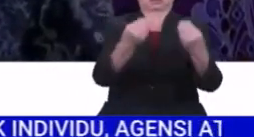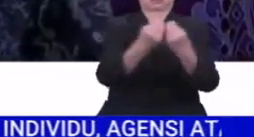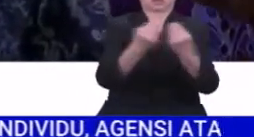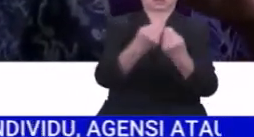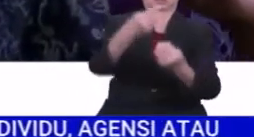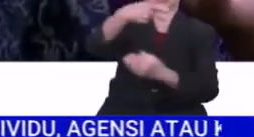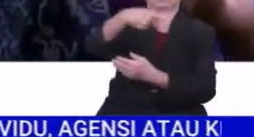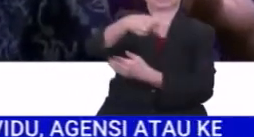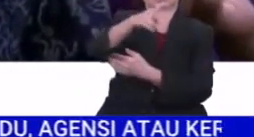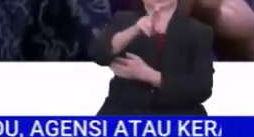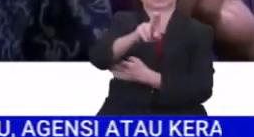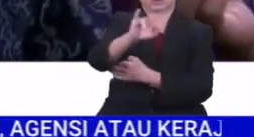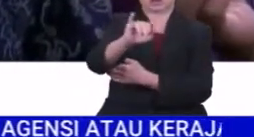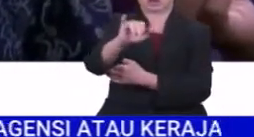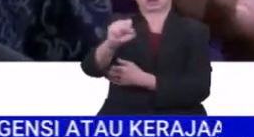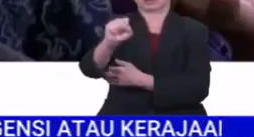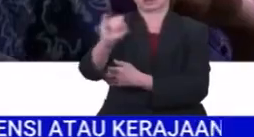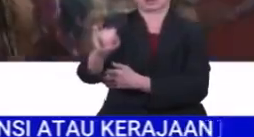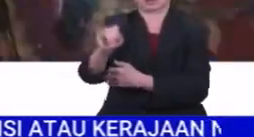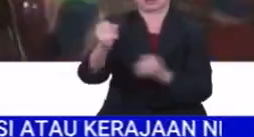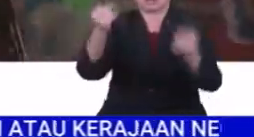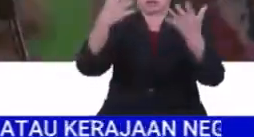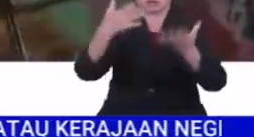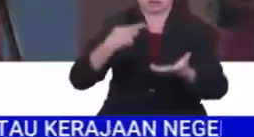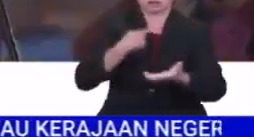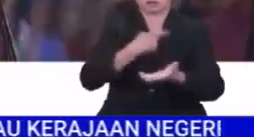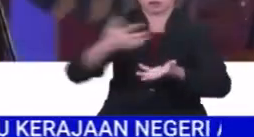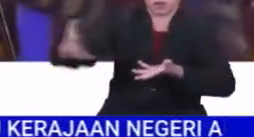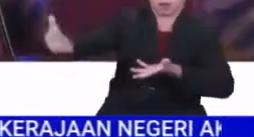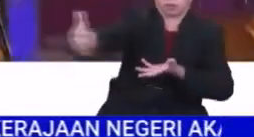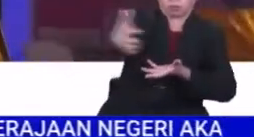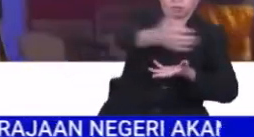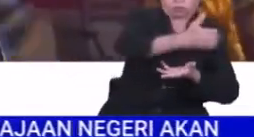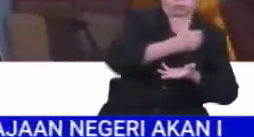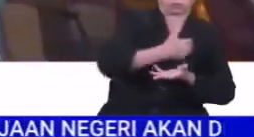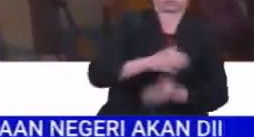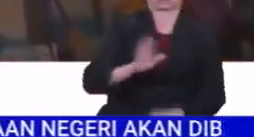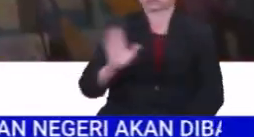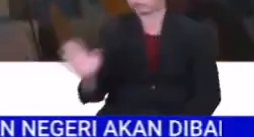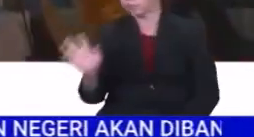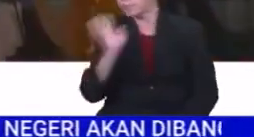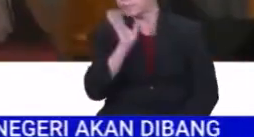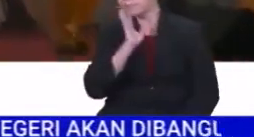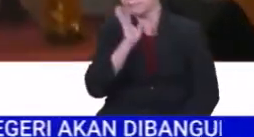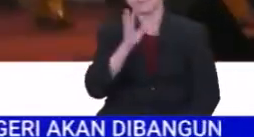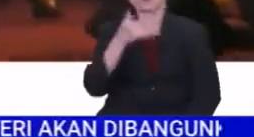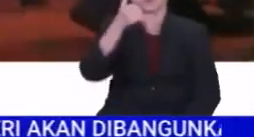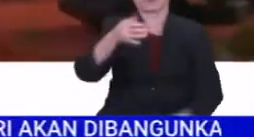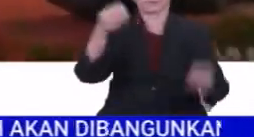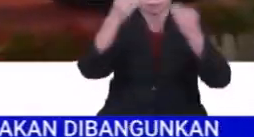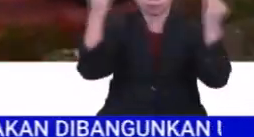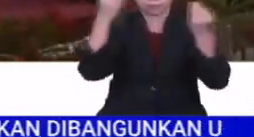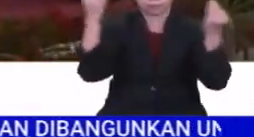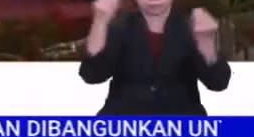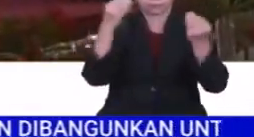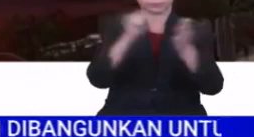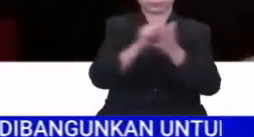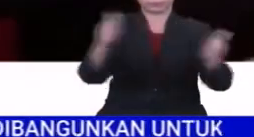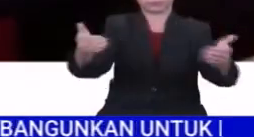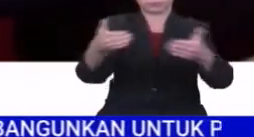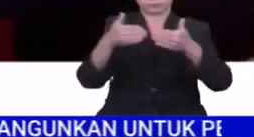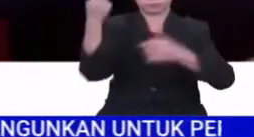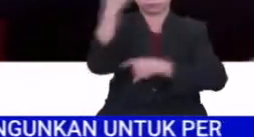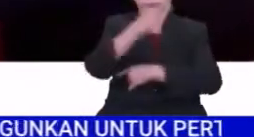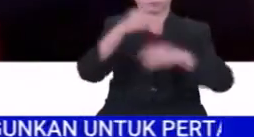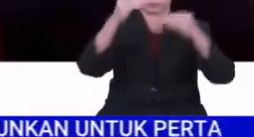puisi yang terbanyak yang mampu kamikubo dia berkata demikian selepas menghadiri majelis apresiasi dan penutupan